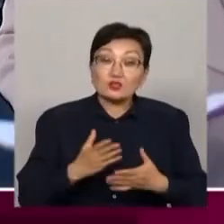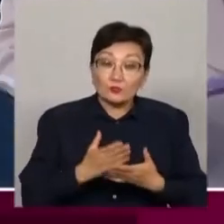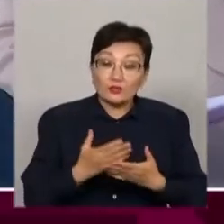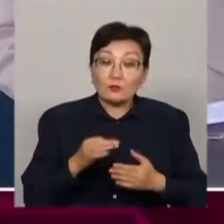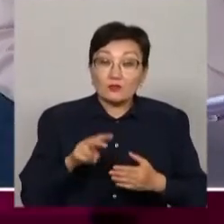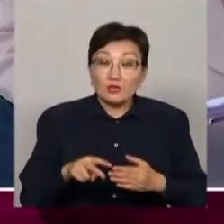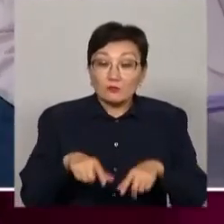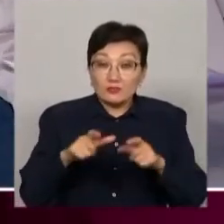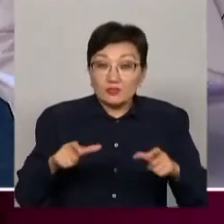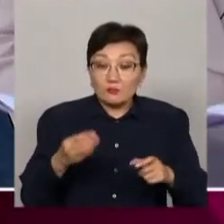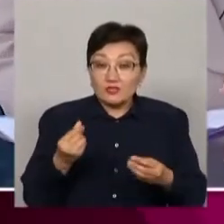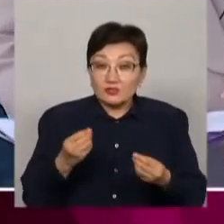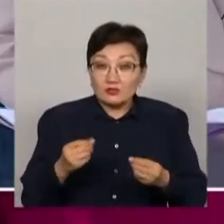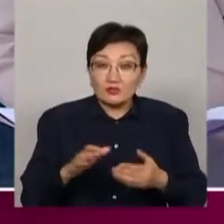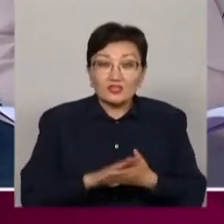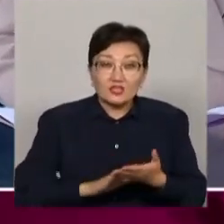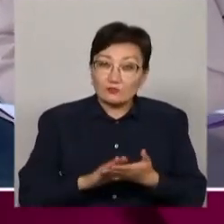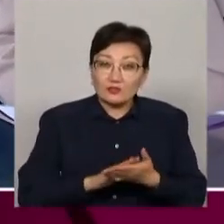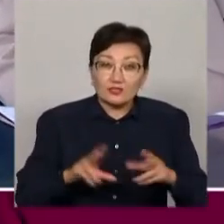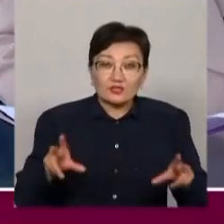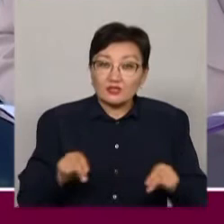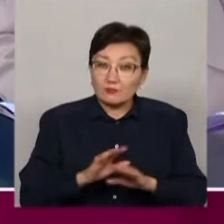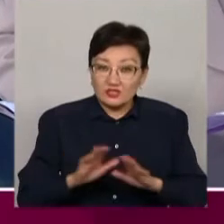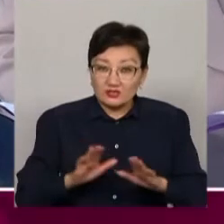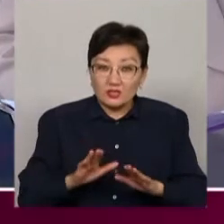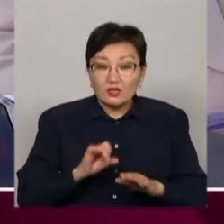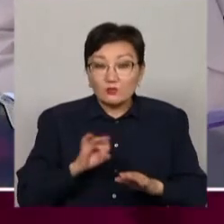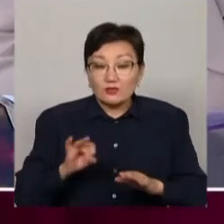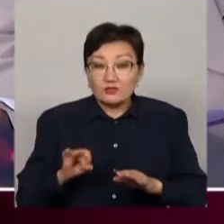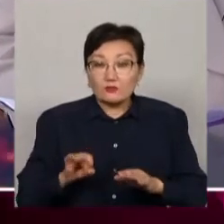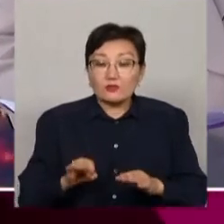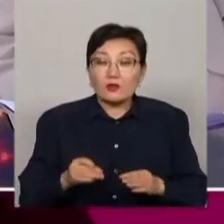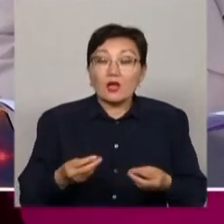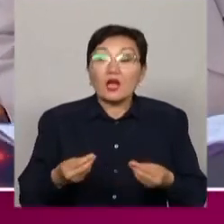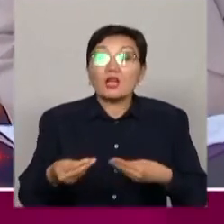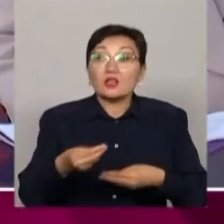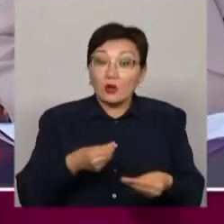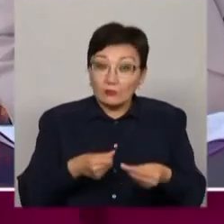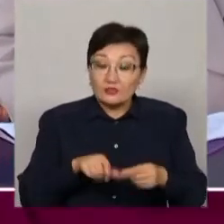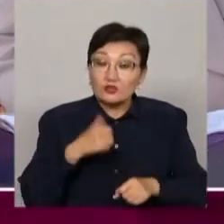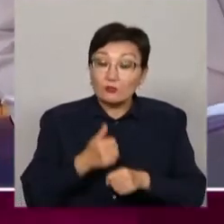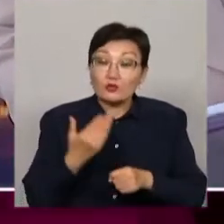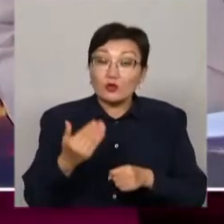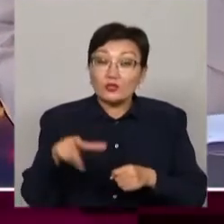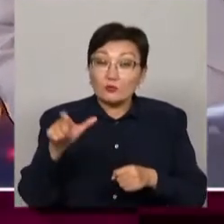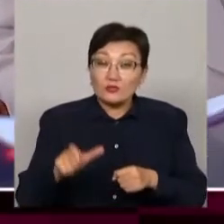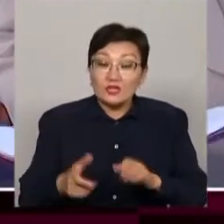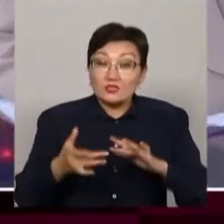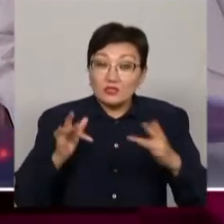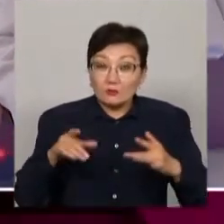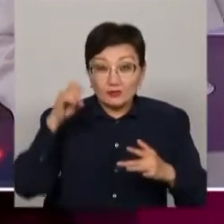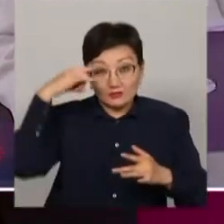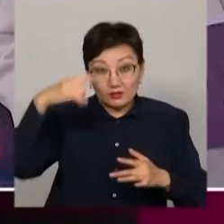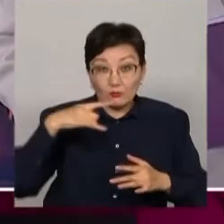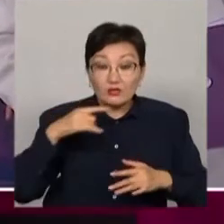Ол азаматтың ақшаны ешқандай кепілдіксіз әрі қолма-қол ала алатыны. Бастысы ол адамда интернет